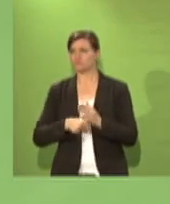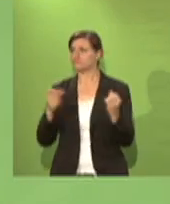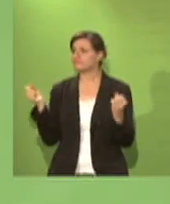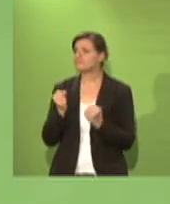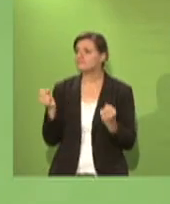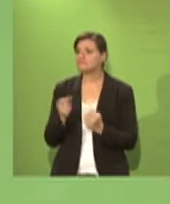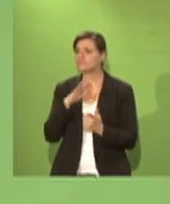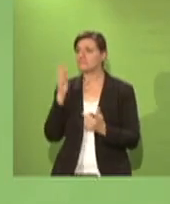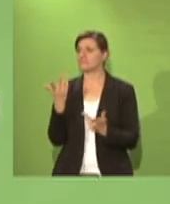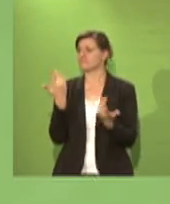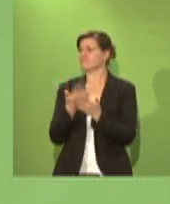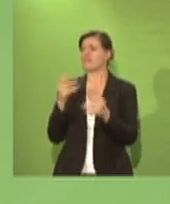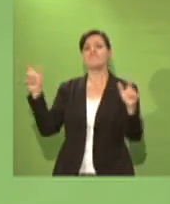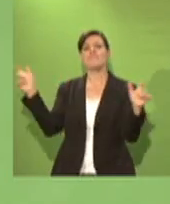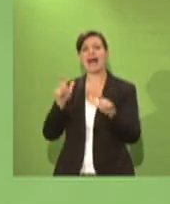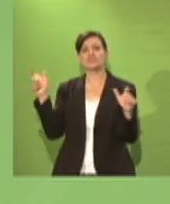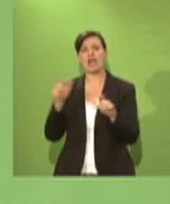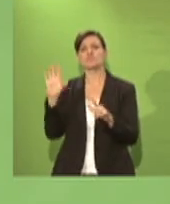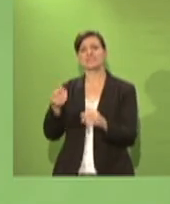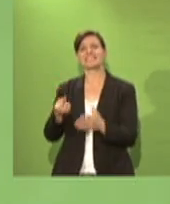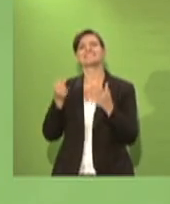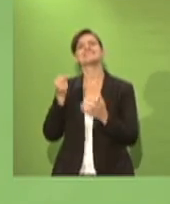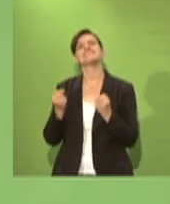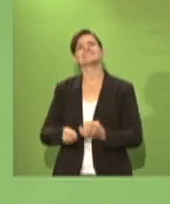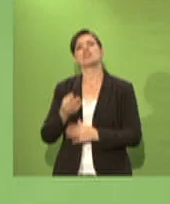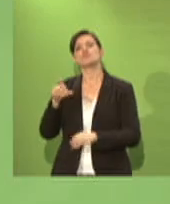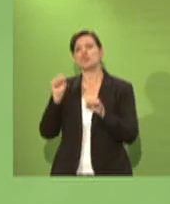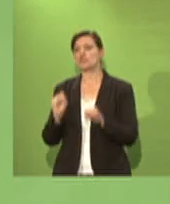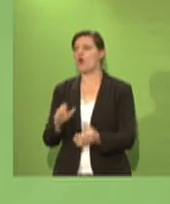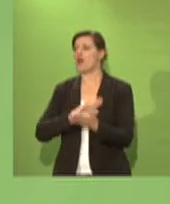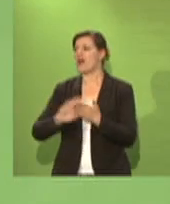eine Veranstaltung habe, wo ein Naturschützer den Vortrag einfach nur noch titelt mit